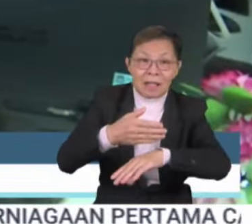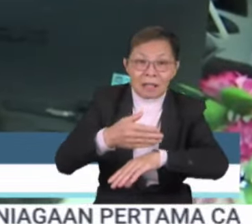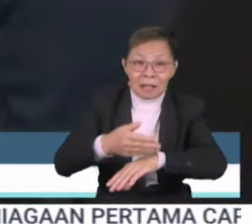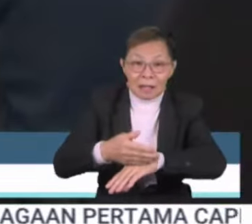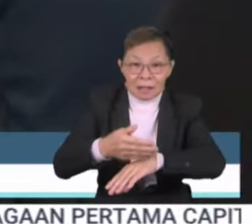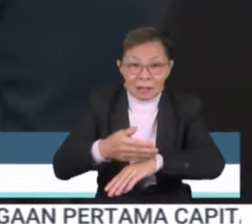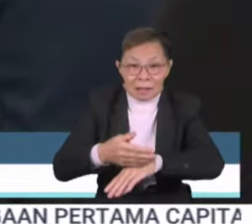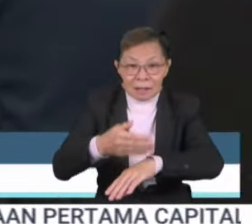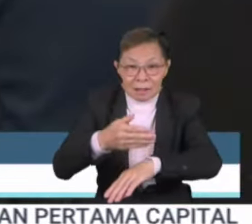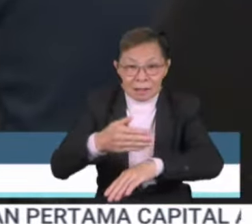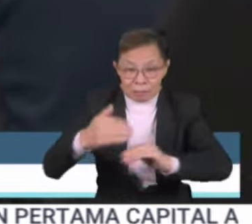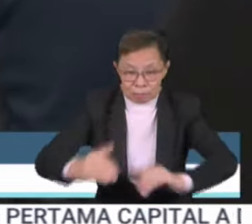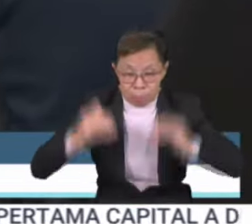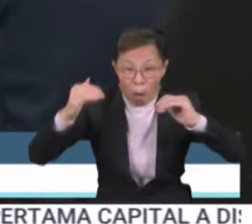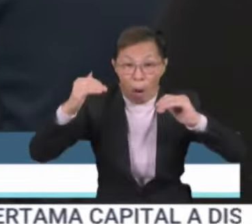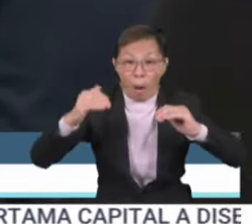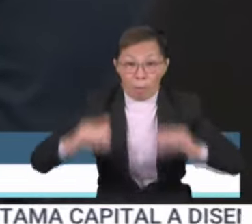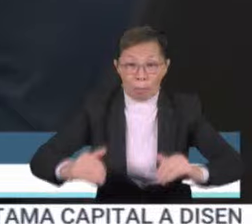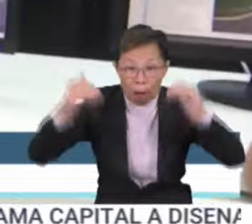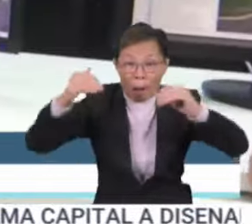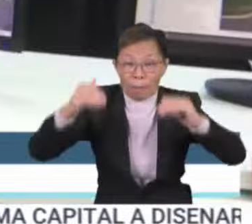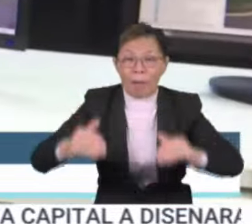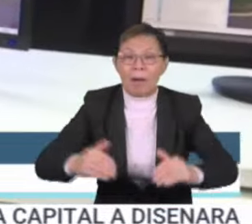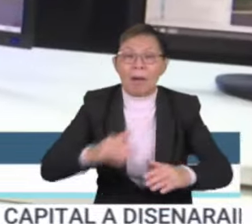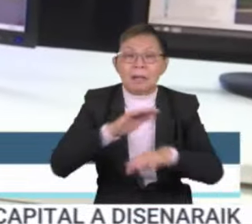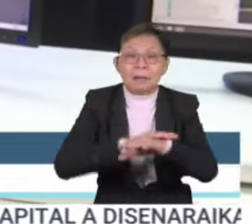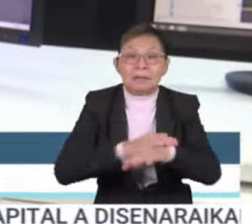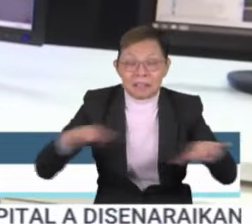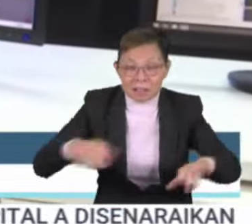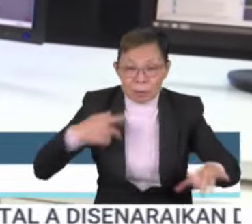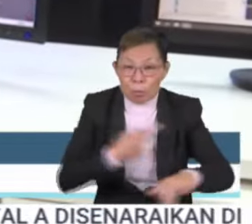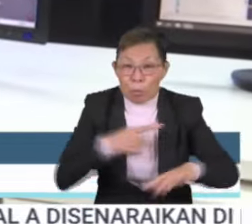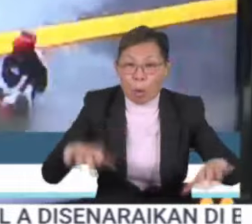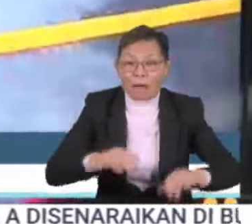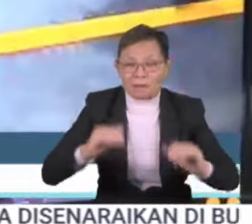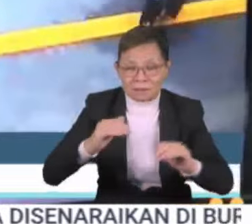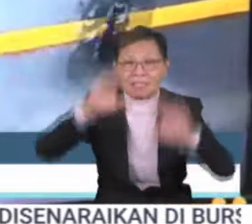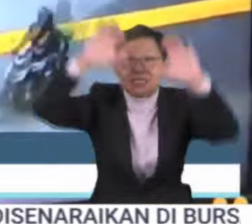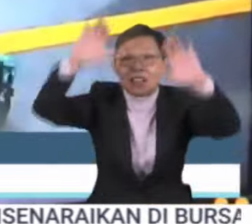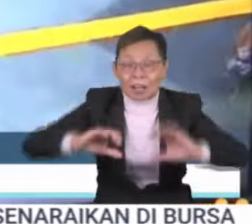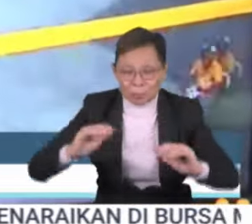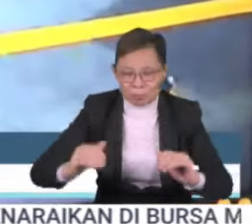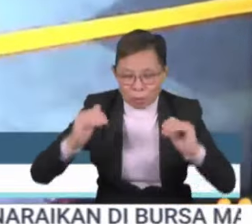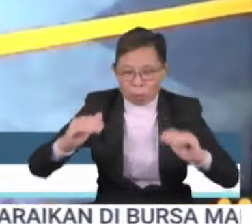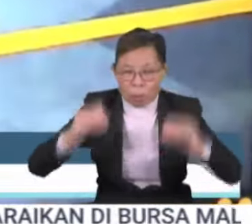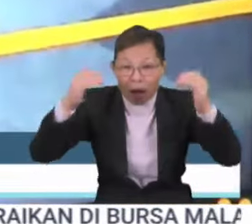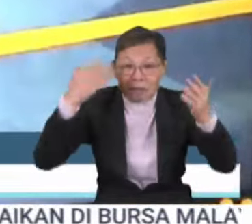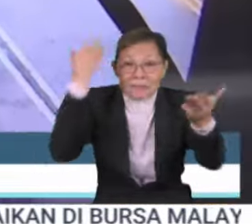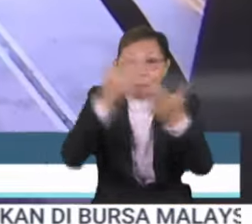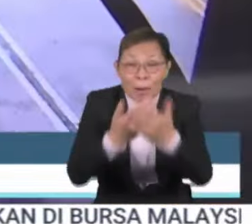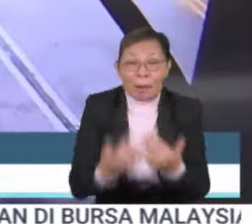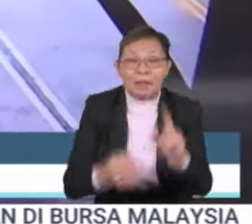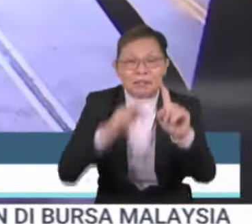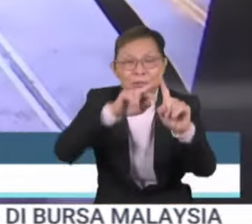melibatkan masa secara berperingkat lah, kita sedang jalankan. Pada setakat ini kita mempunyai